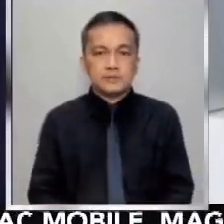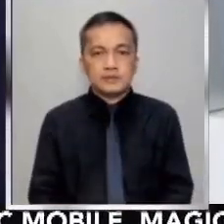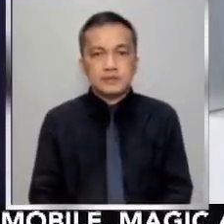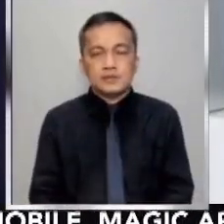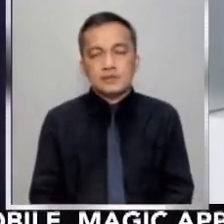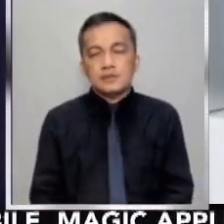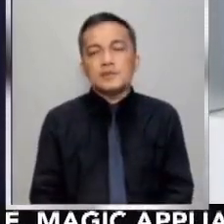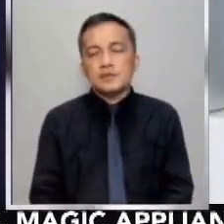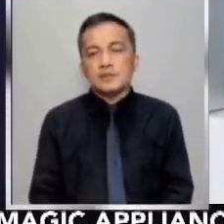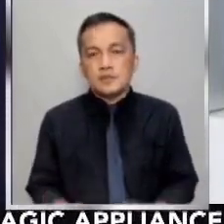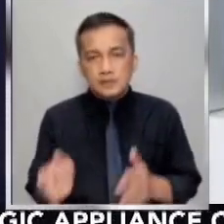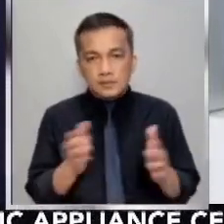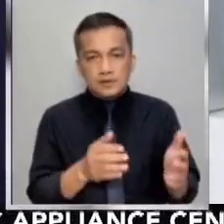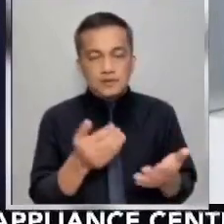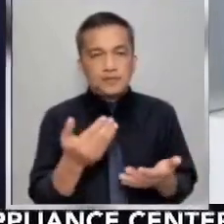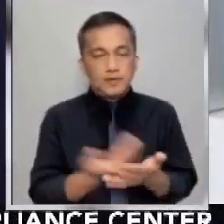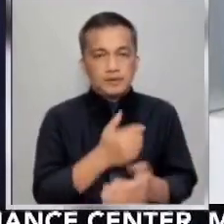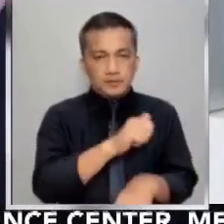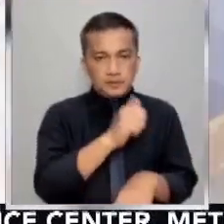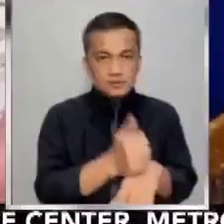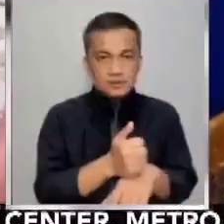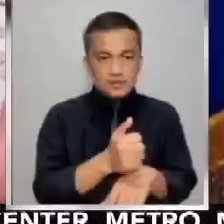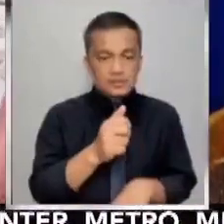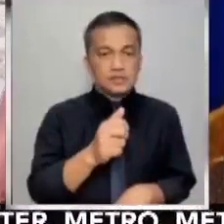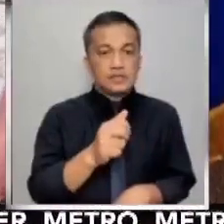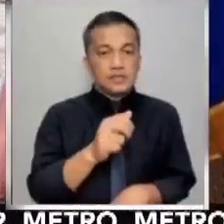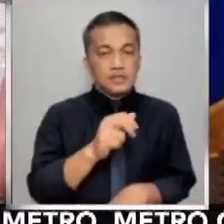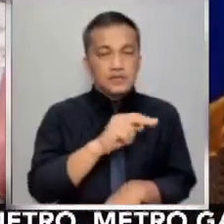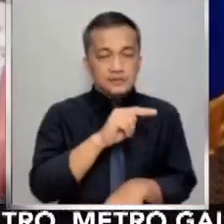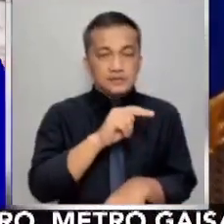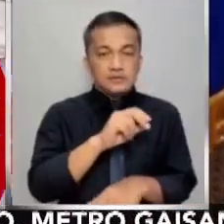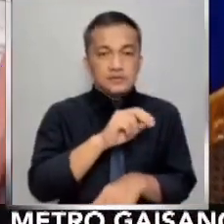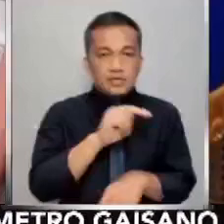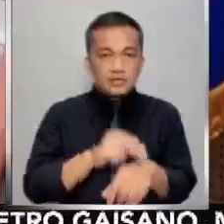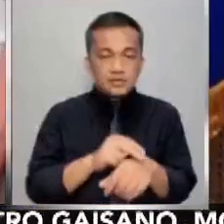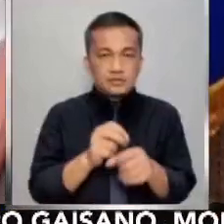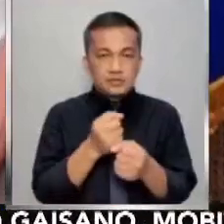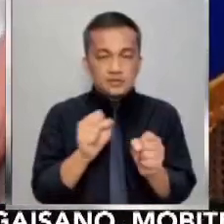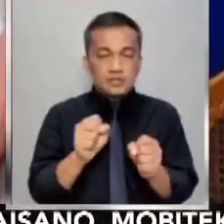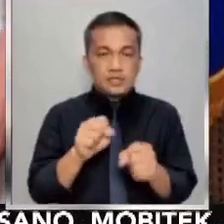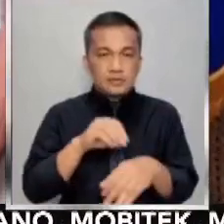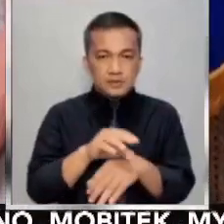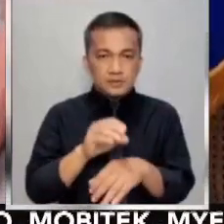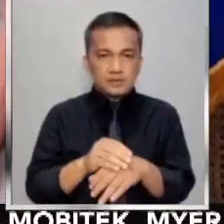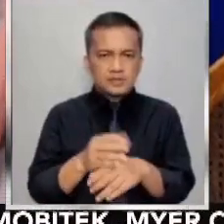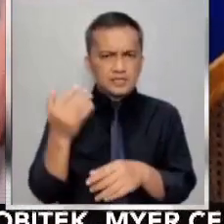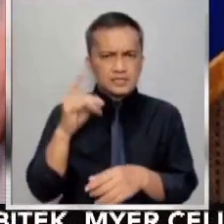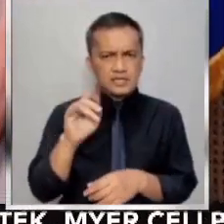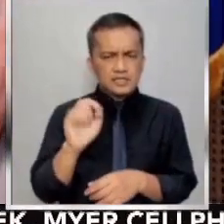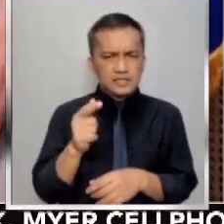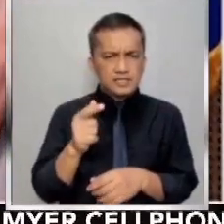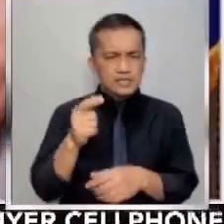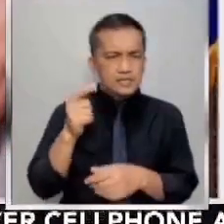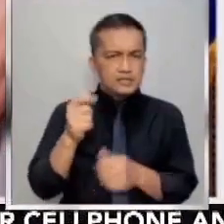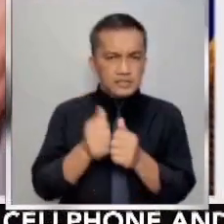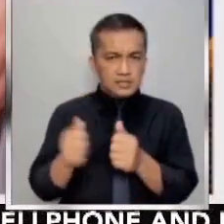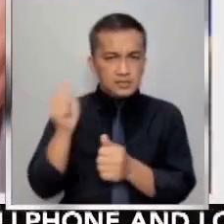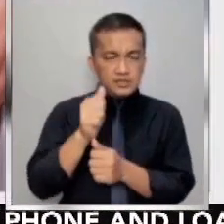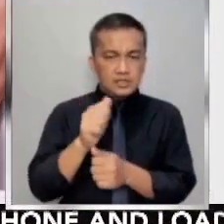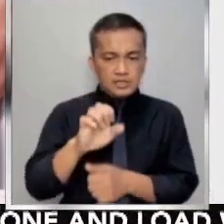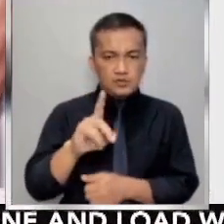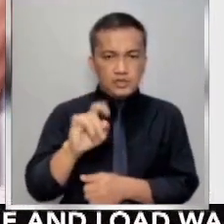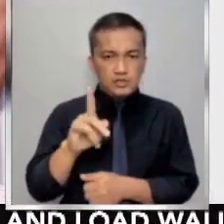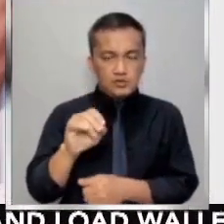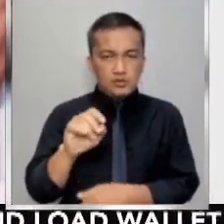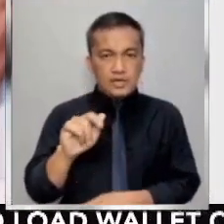ay bagong itinagang National Security Advisor. Yan po si dating Interior and Local Government Secretary Eduardo Anyo na nanumpa na kay Pangulong